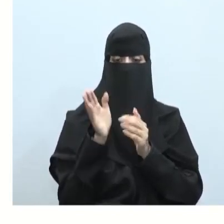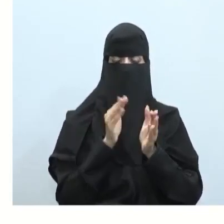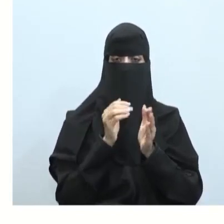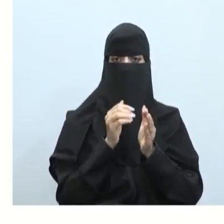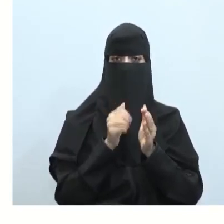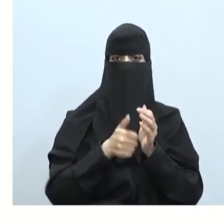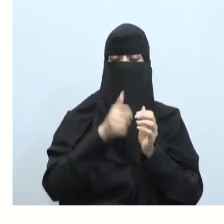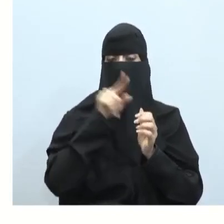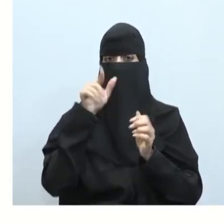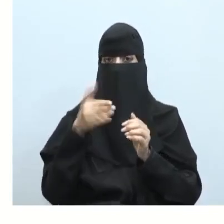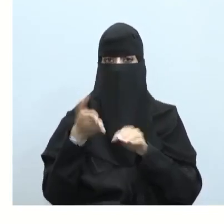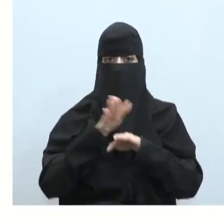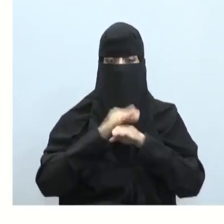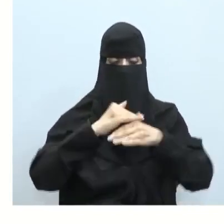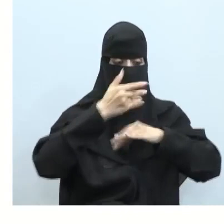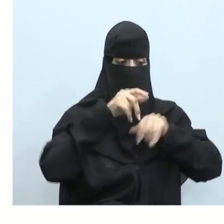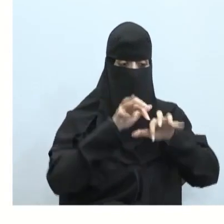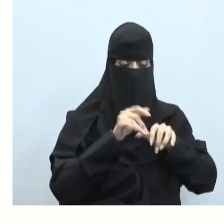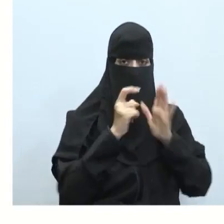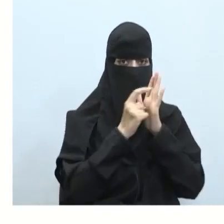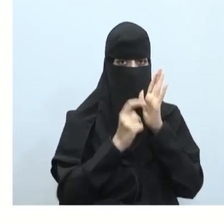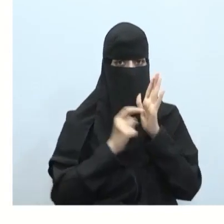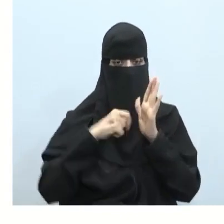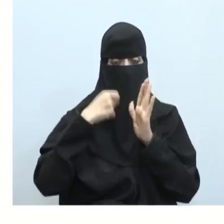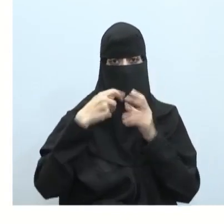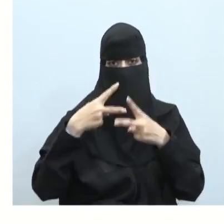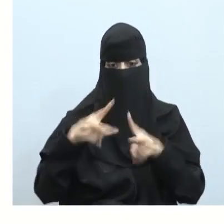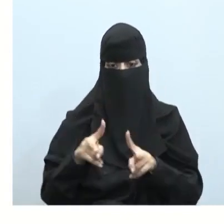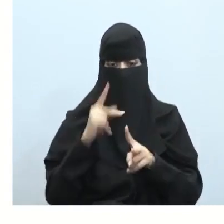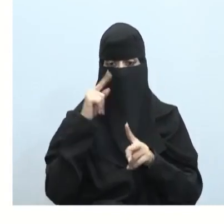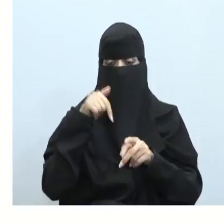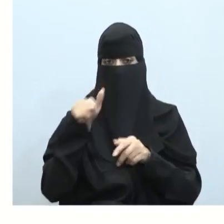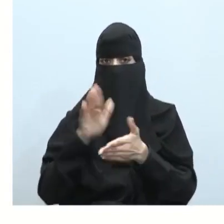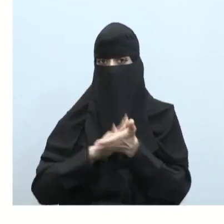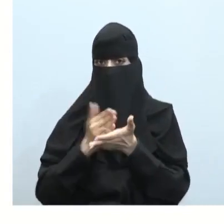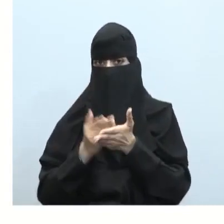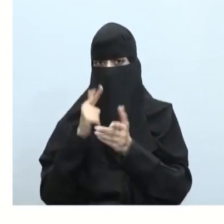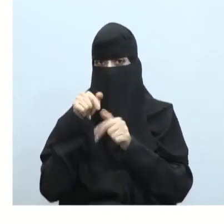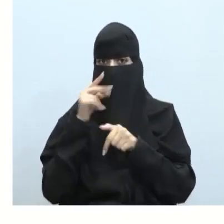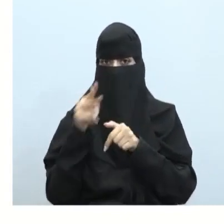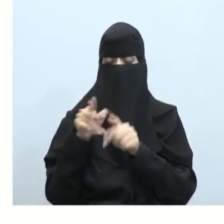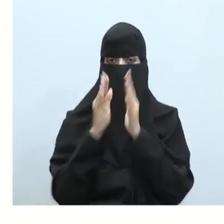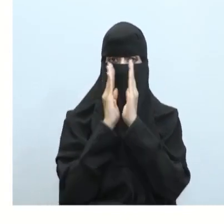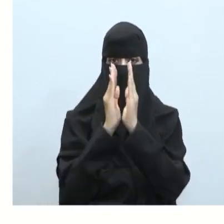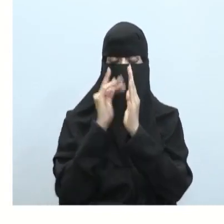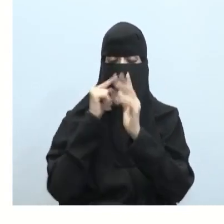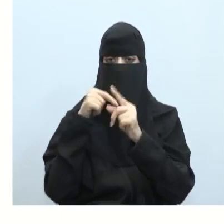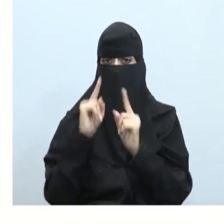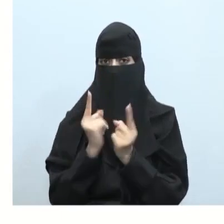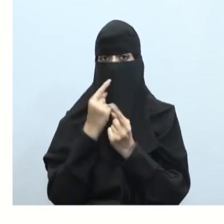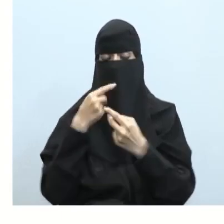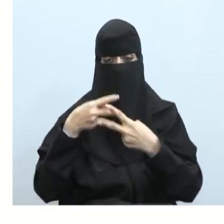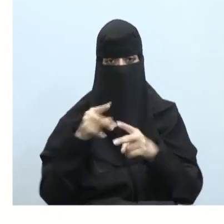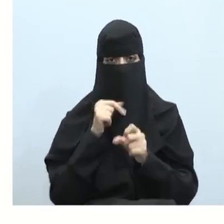الاعتماد على الاجهزه هو انظمه التشغيل في المترجم يعتمد الملف القابل للتنفيذ الذي تم انشاؤه